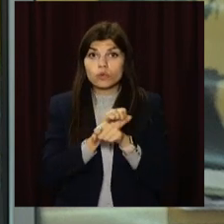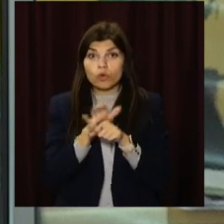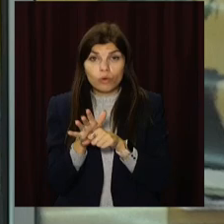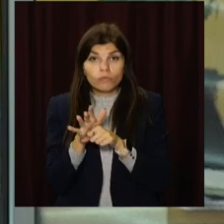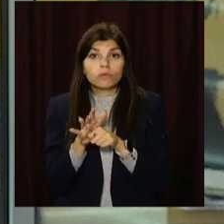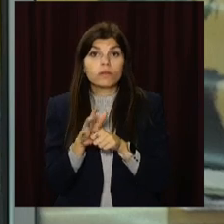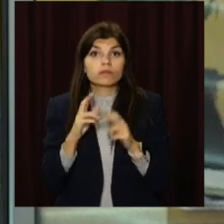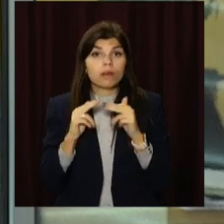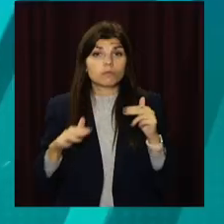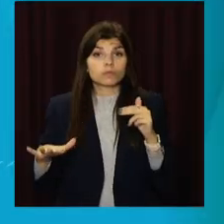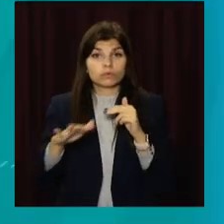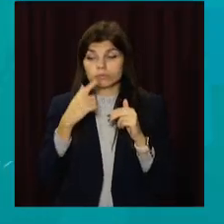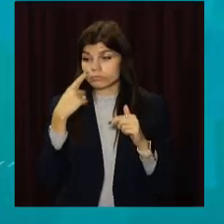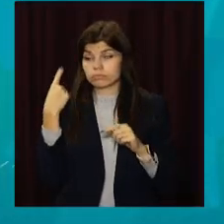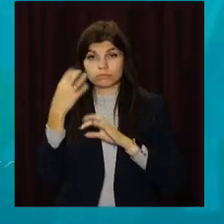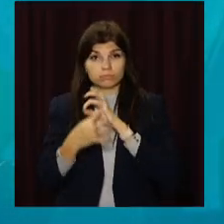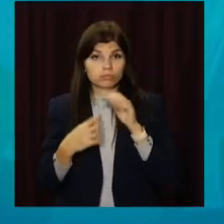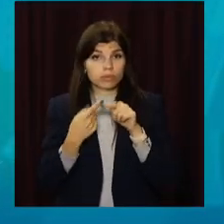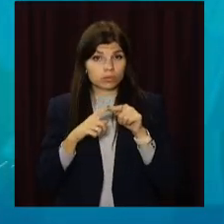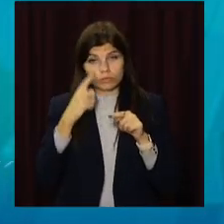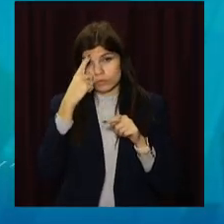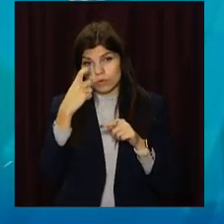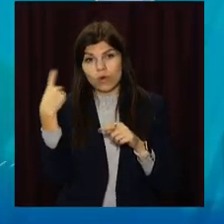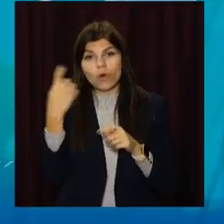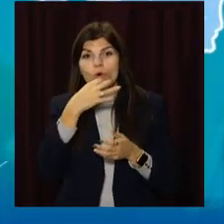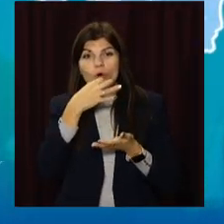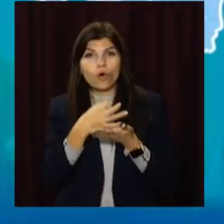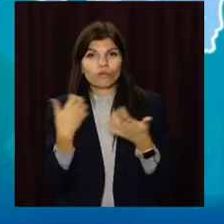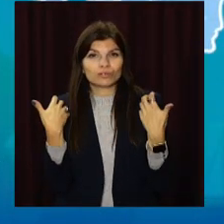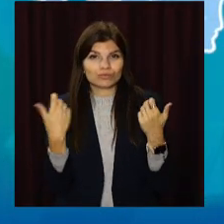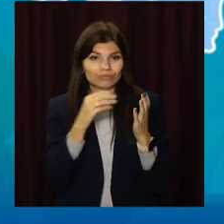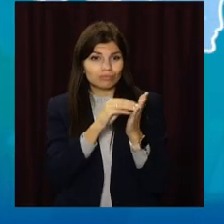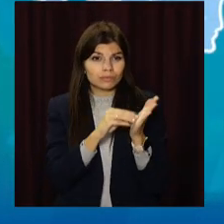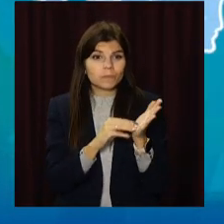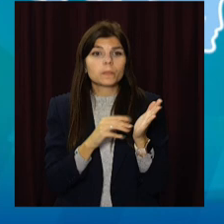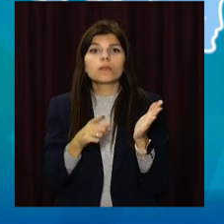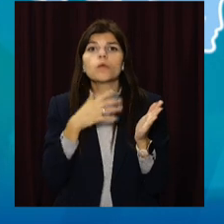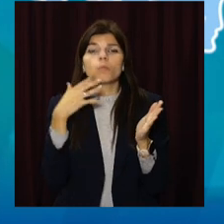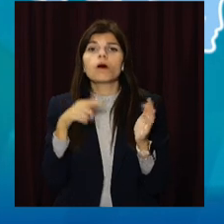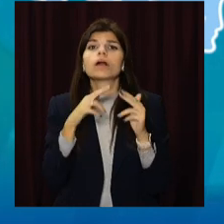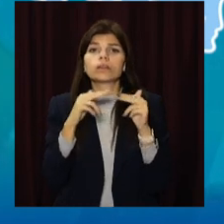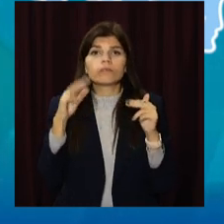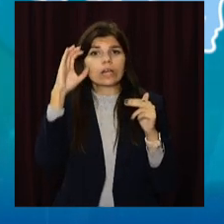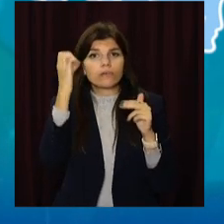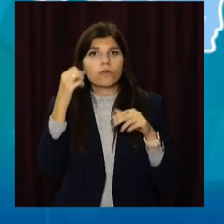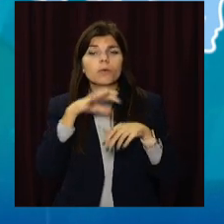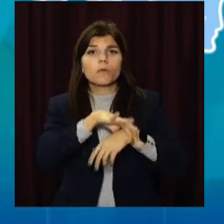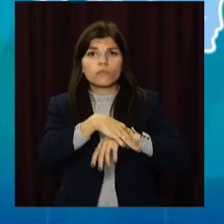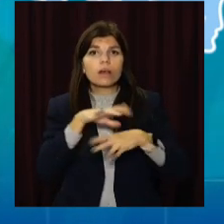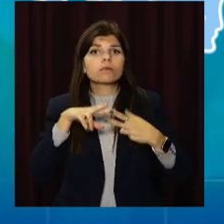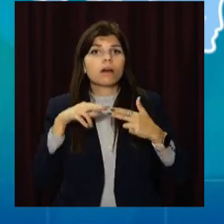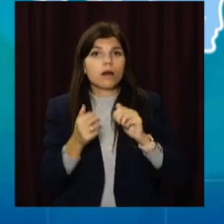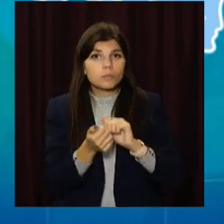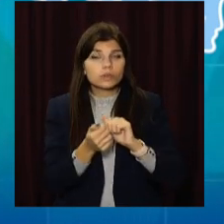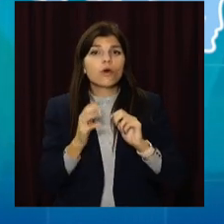на Дніпропетровщині за минулу добу, повідомляють в обласному департаменті охорони здоров'я. В антилідерах – Дніпро, Кривий Ріг, Павлоград та